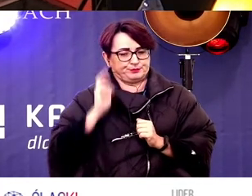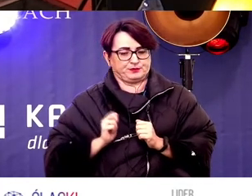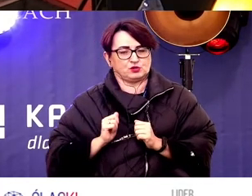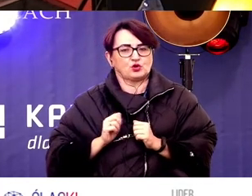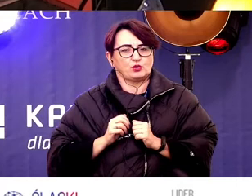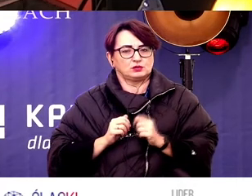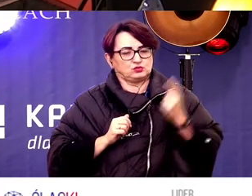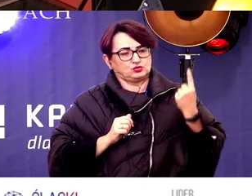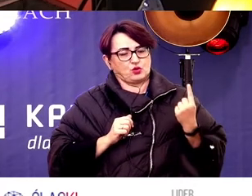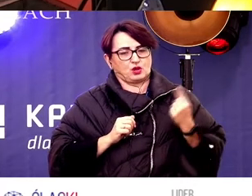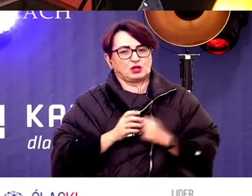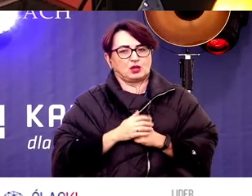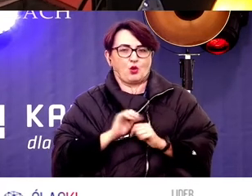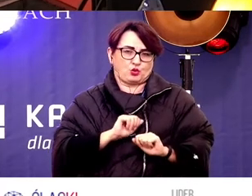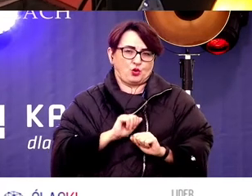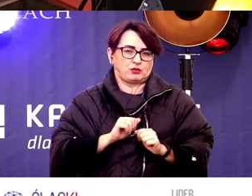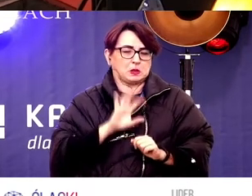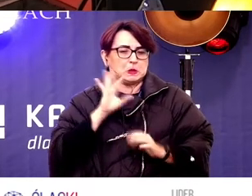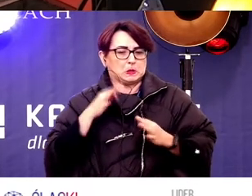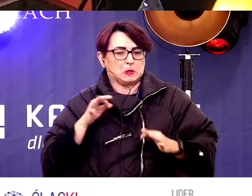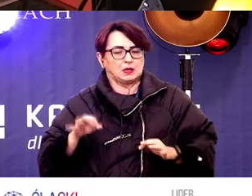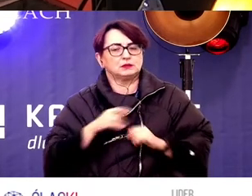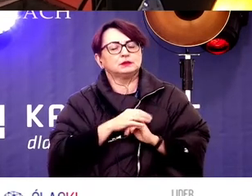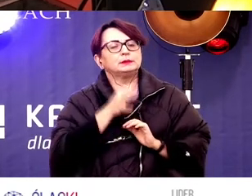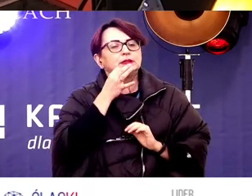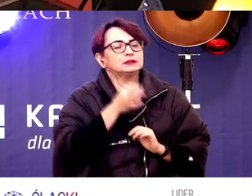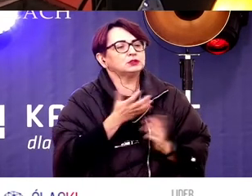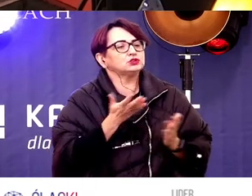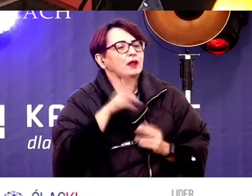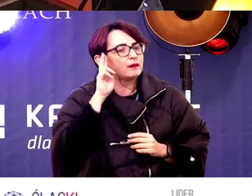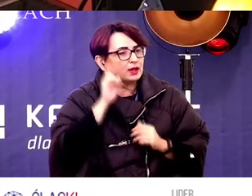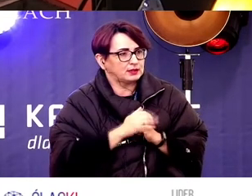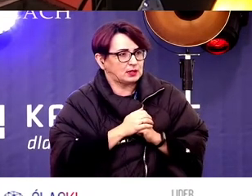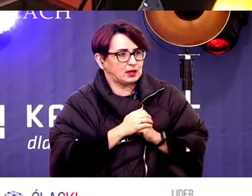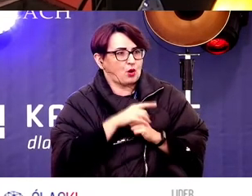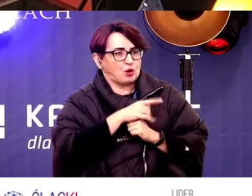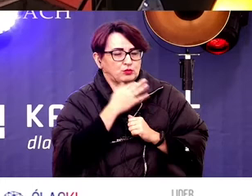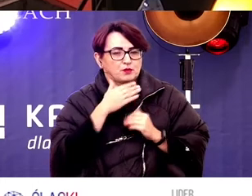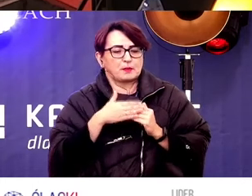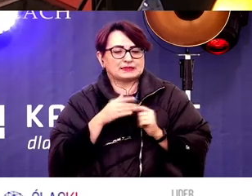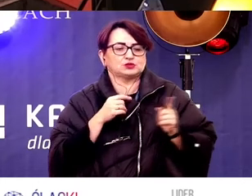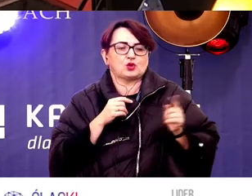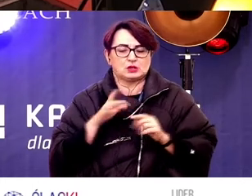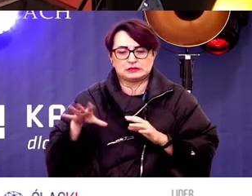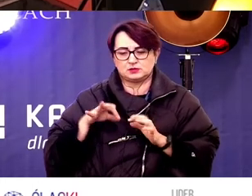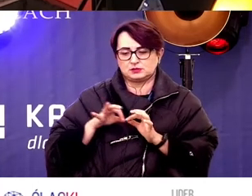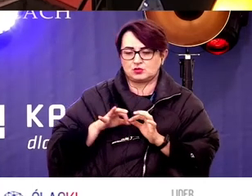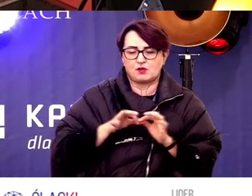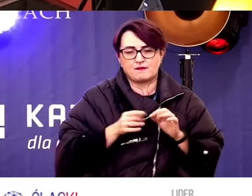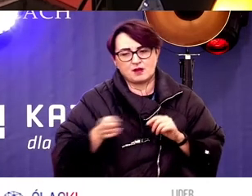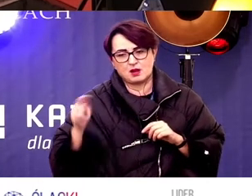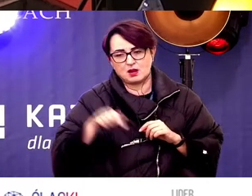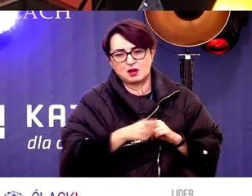taki człowiek z ochrony, jakby no elegancki Włoch. Spytałem się, gdzie tu jest toaleta i on mówi, tu jest blisko. Zaprowadził mnie takimi